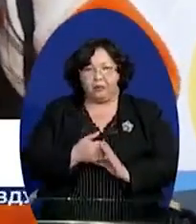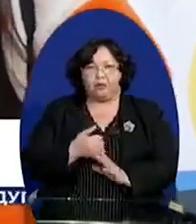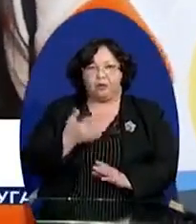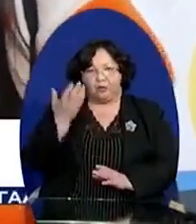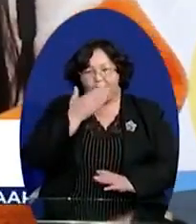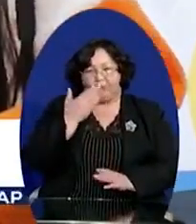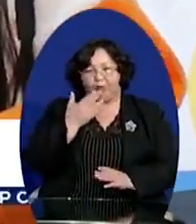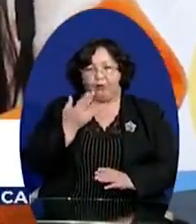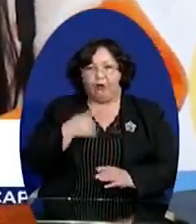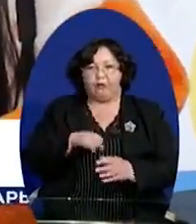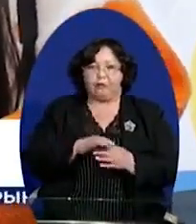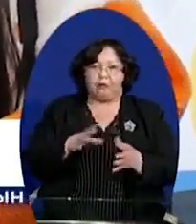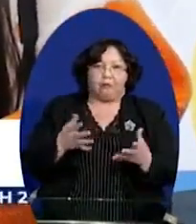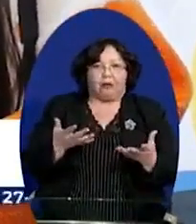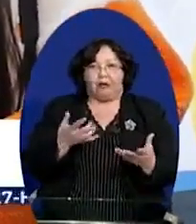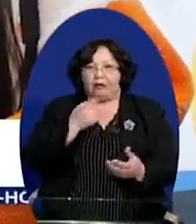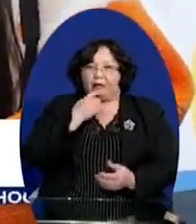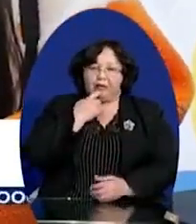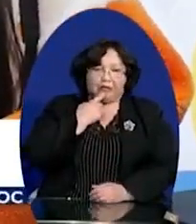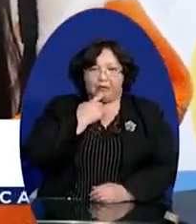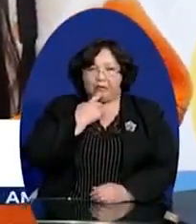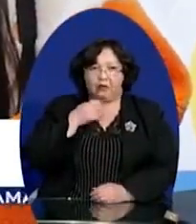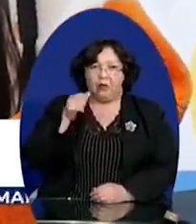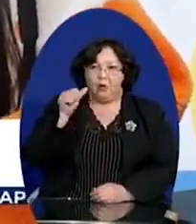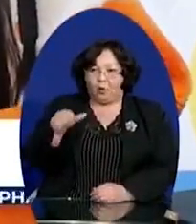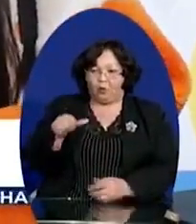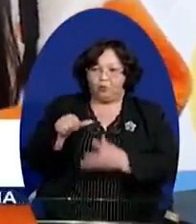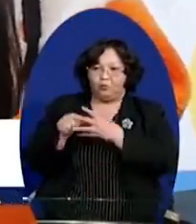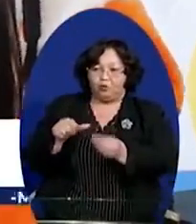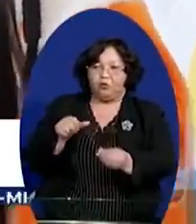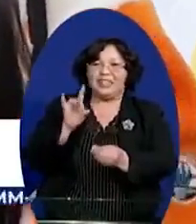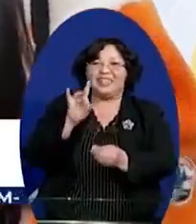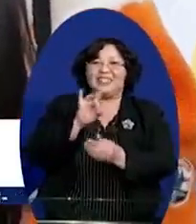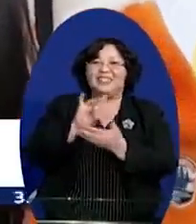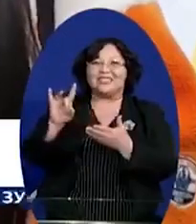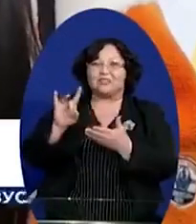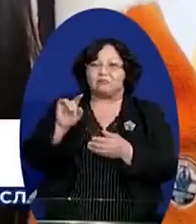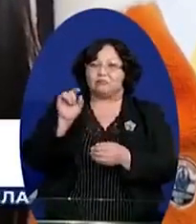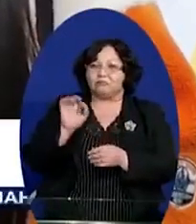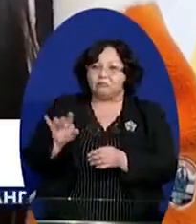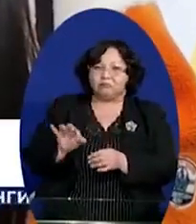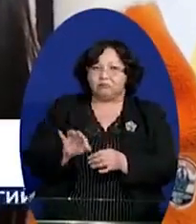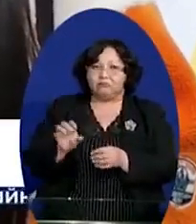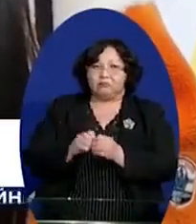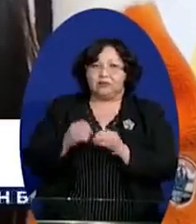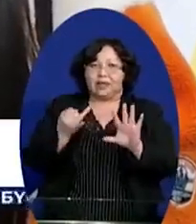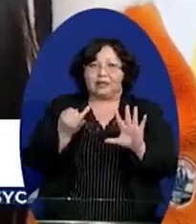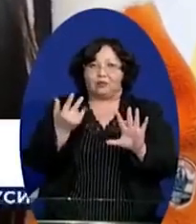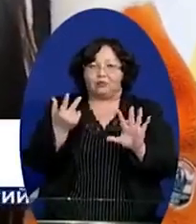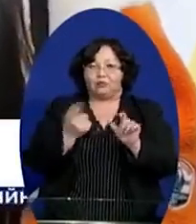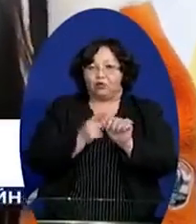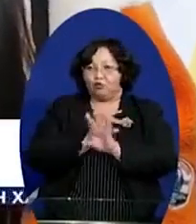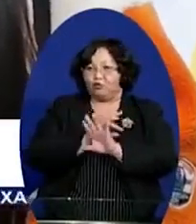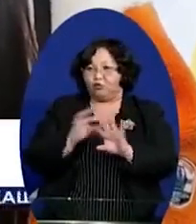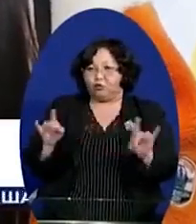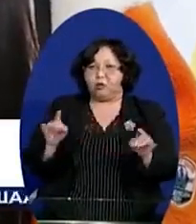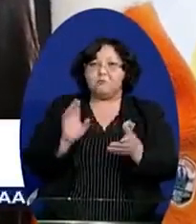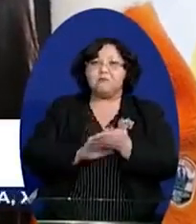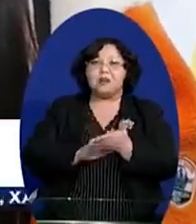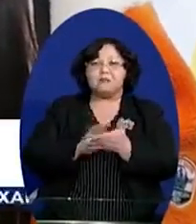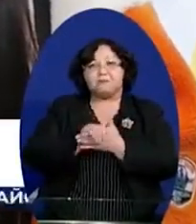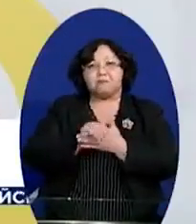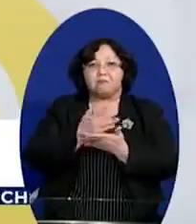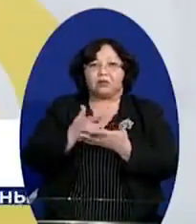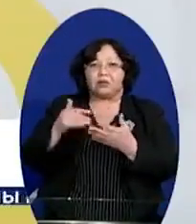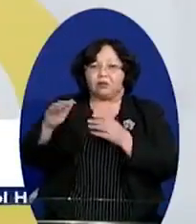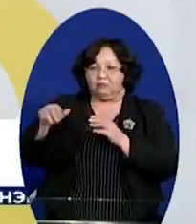ирсэн, гарч ирдэггүйс. Одоо хорооныхаа хэгийг уншуулад регистрийн дугаарыг хийгээд одоо 73 төрлийн нэг бичиг баримтаа шууд ингээд авах